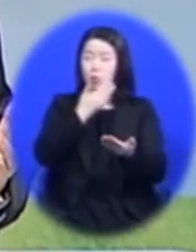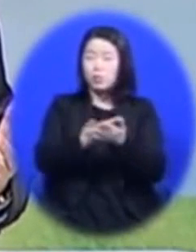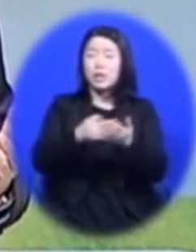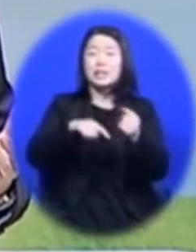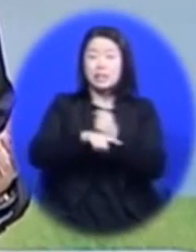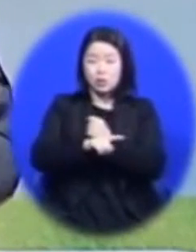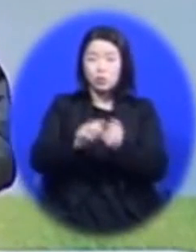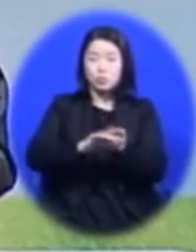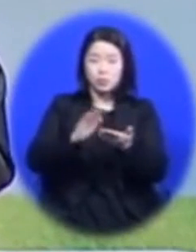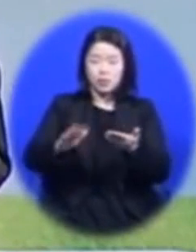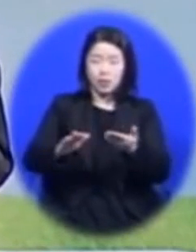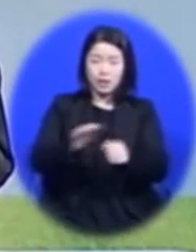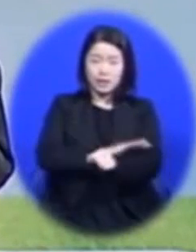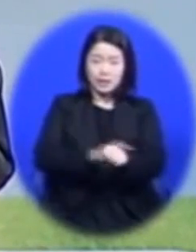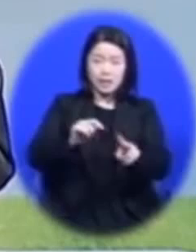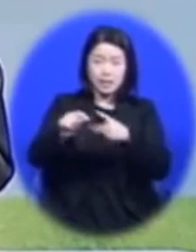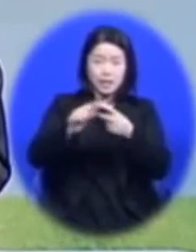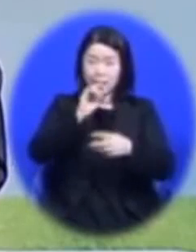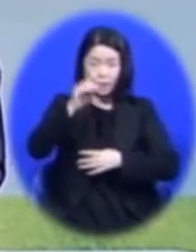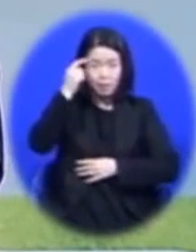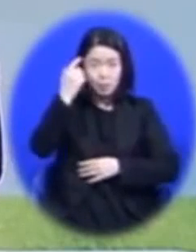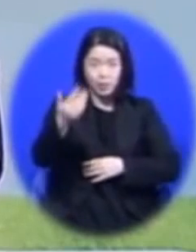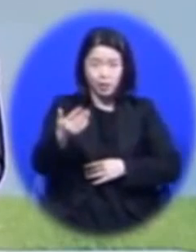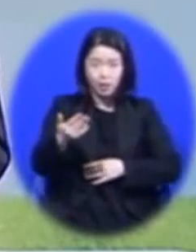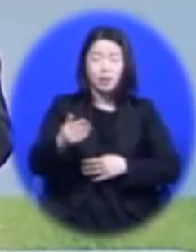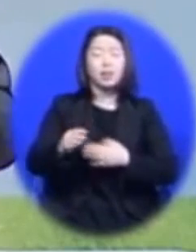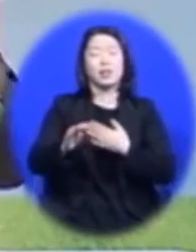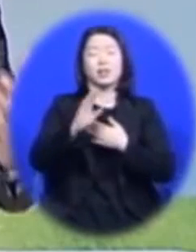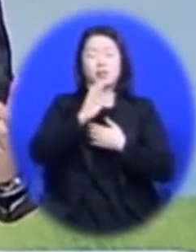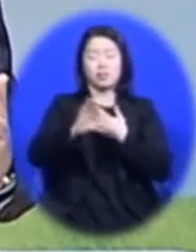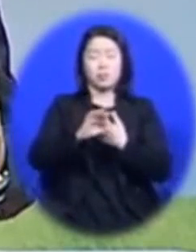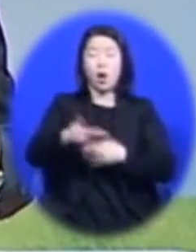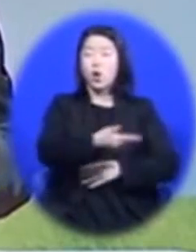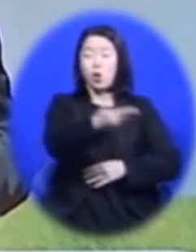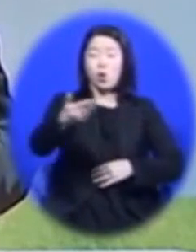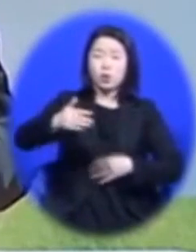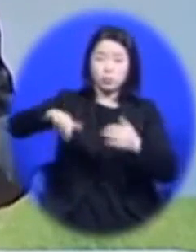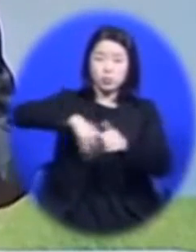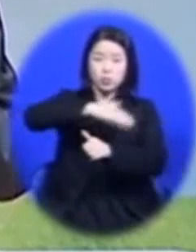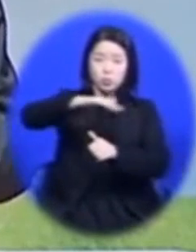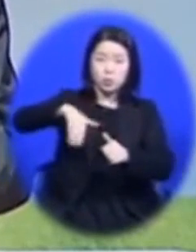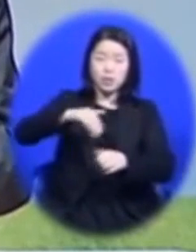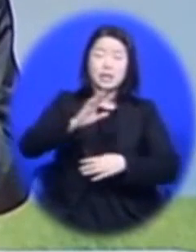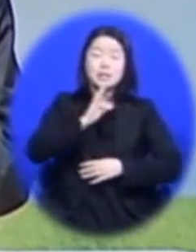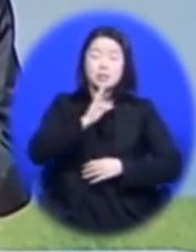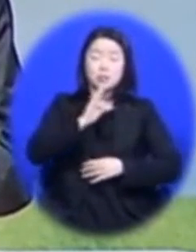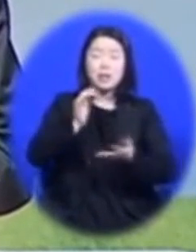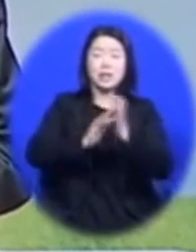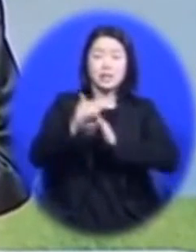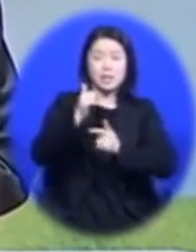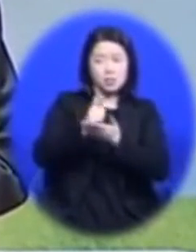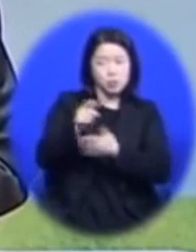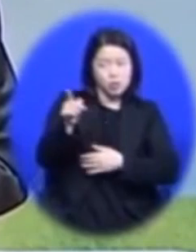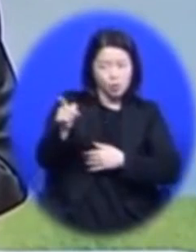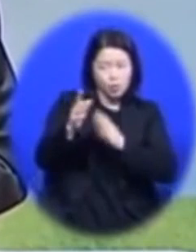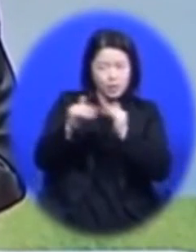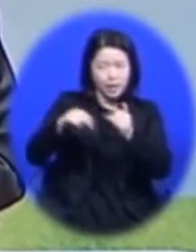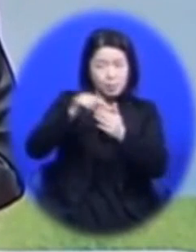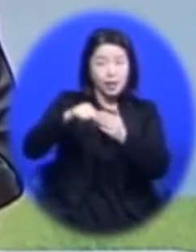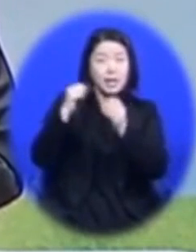잘 이해가 안 되십니까? 그렇다면 여러분 주변에 정말 예수님이 저 사람 안에